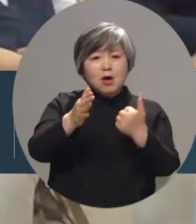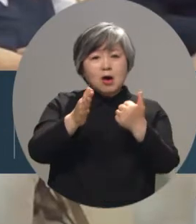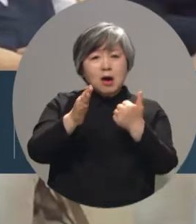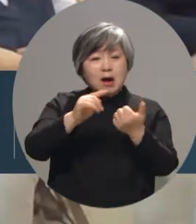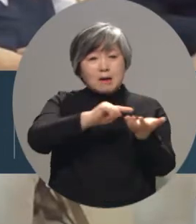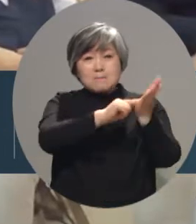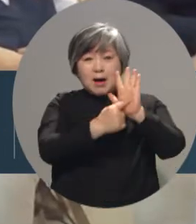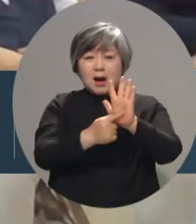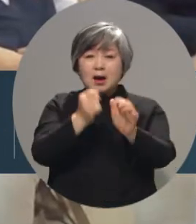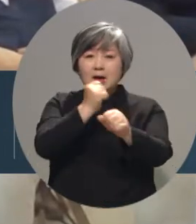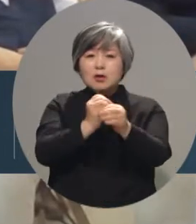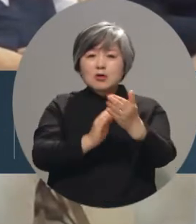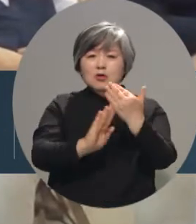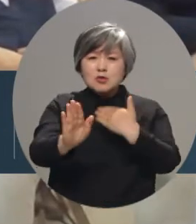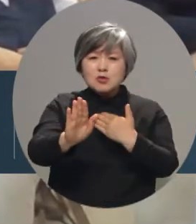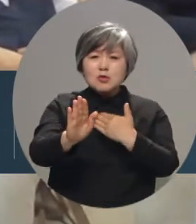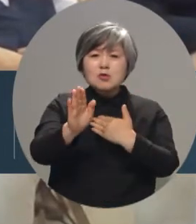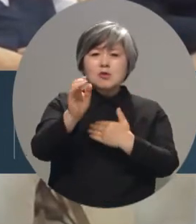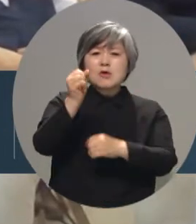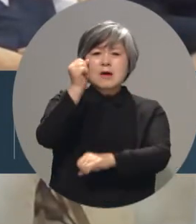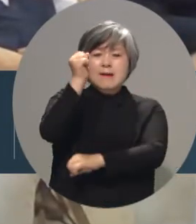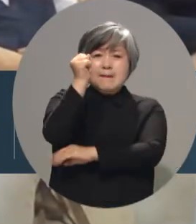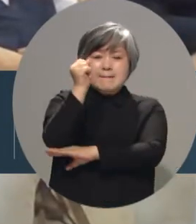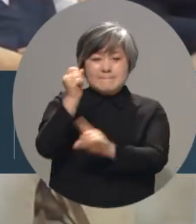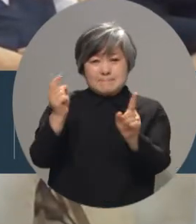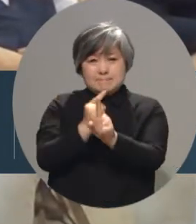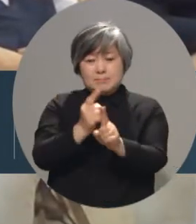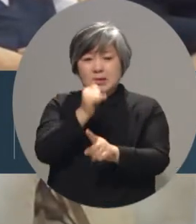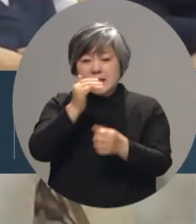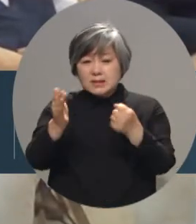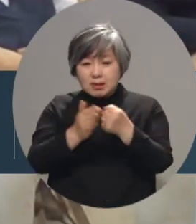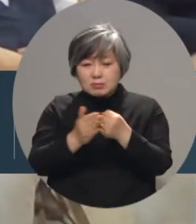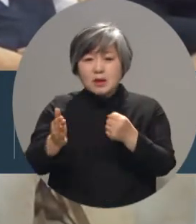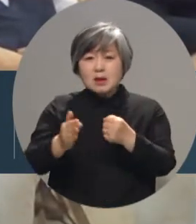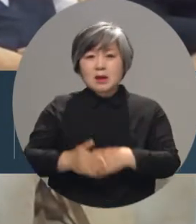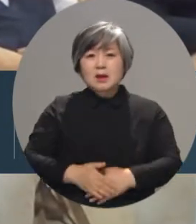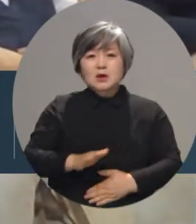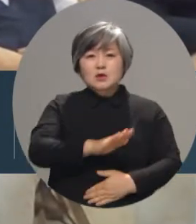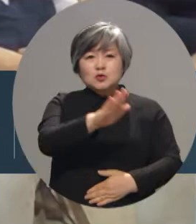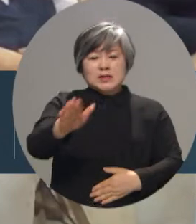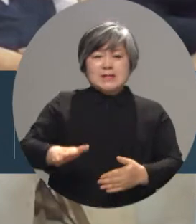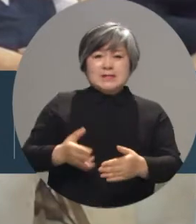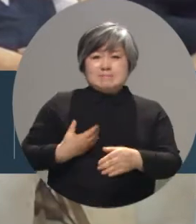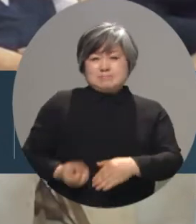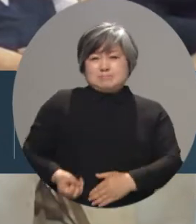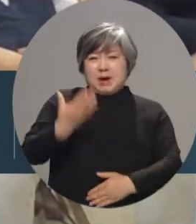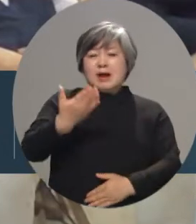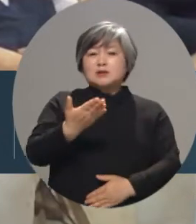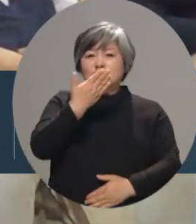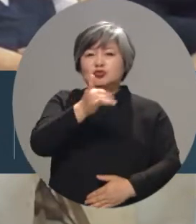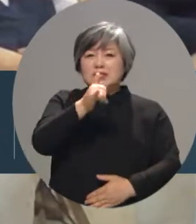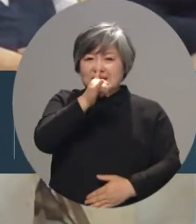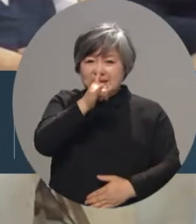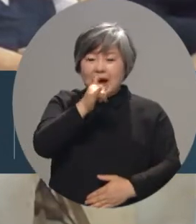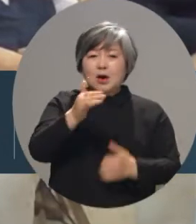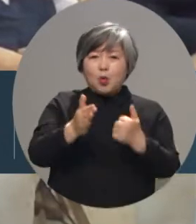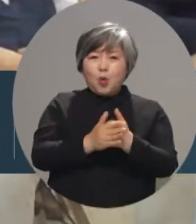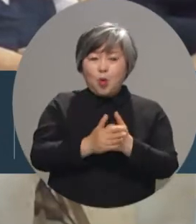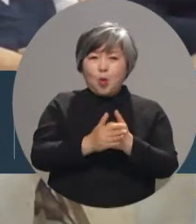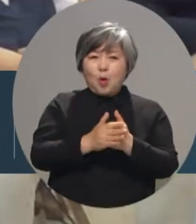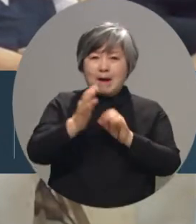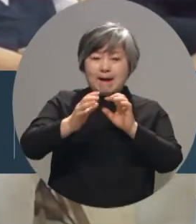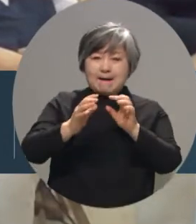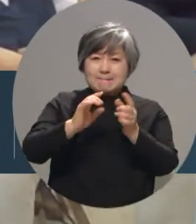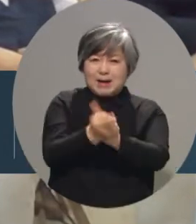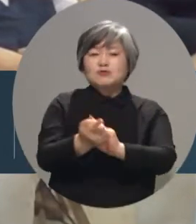알려지면서 맹추격을 해온 사실이기 때문에 저희들은 승리할 수 있다고 역전이 가능하다고 생각하고